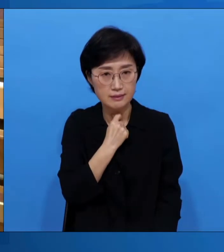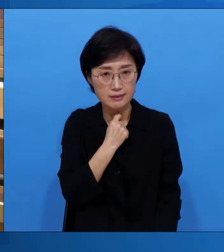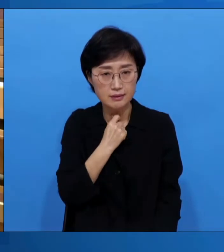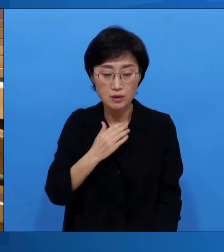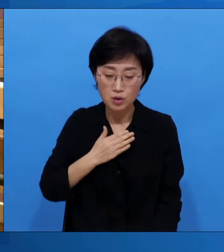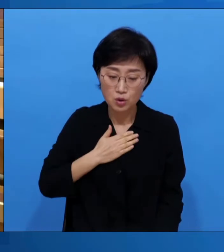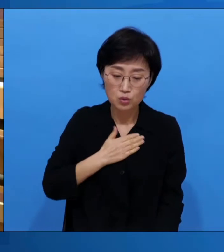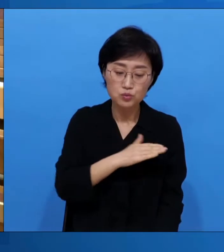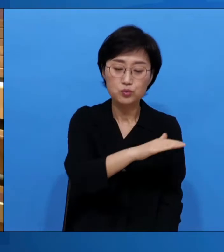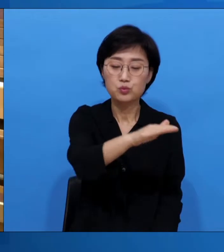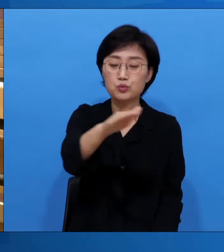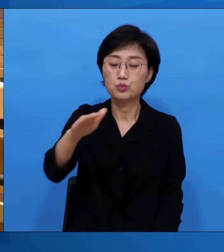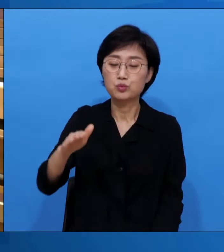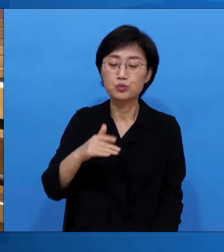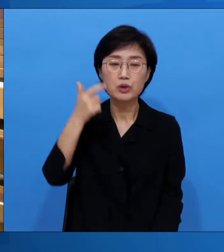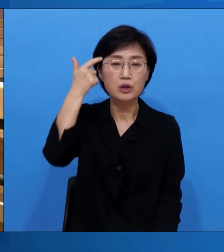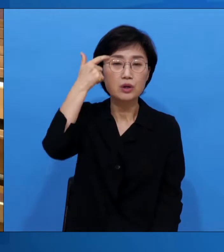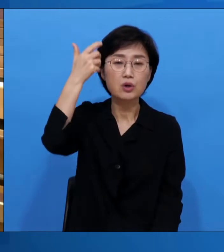우리